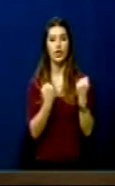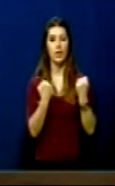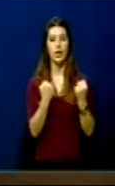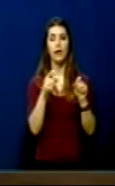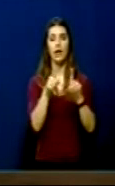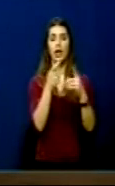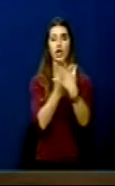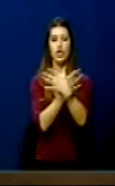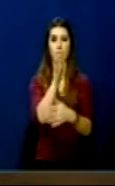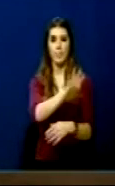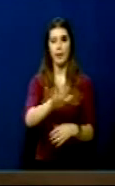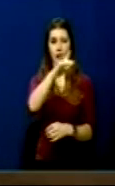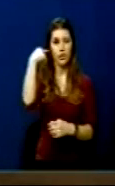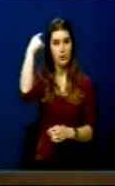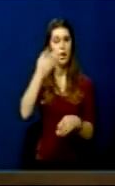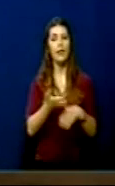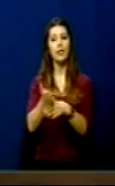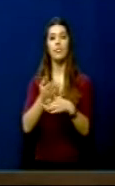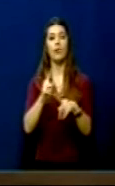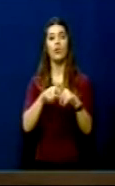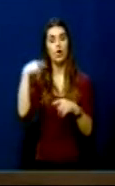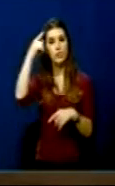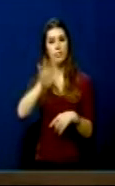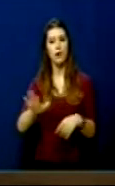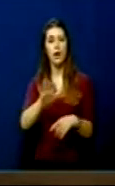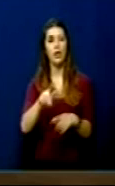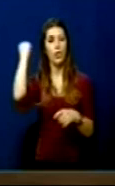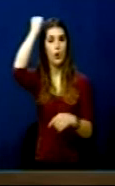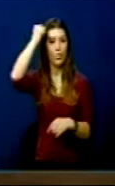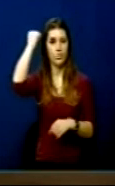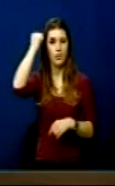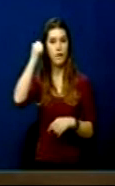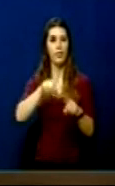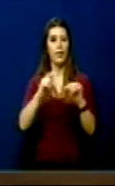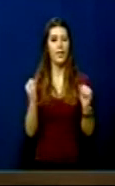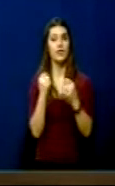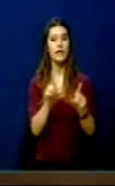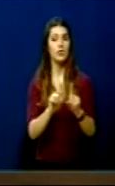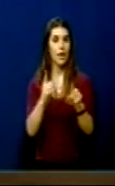si shqiptarët e Shqipërisë ja shtrin dorën shqiptarëve të Kosovës në ato ditë zije.